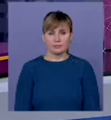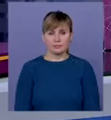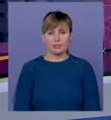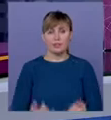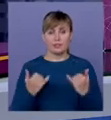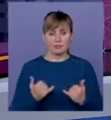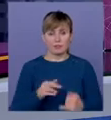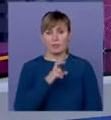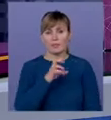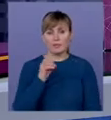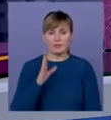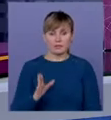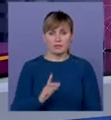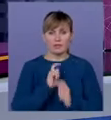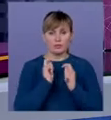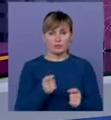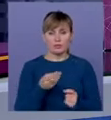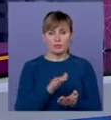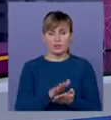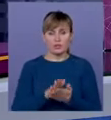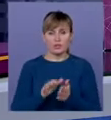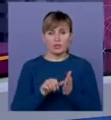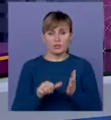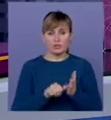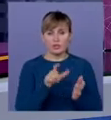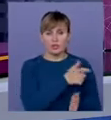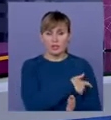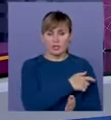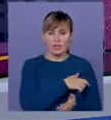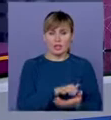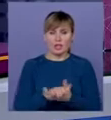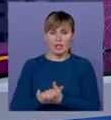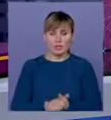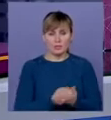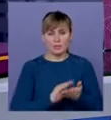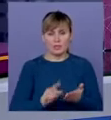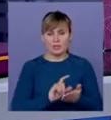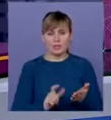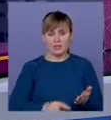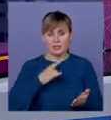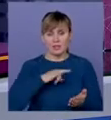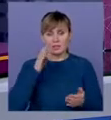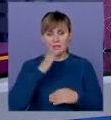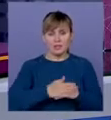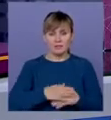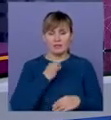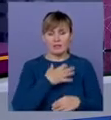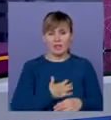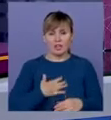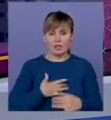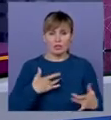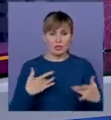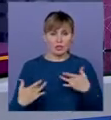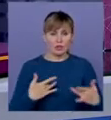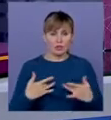сегодня же бахытжан сагинтаев вручил денежные гранты 60 членом союза писателей казахстана аким алматы отметил важную роль творческой